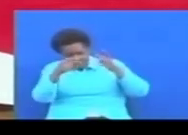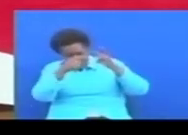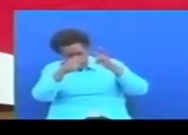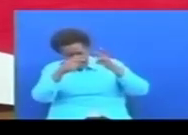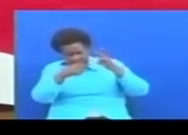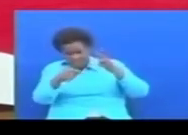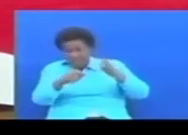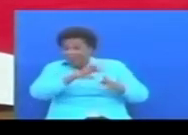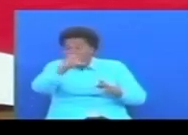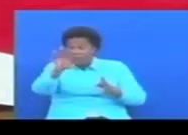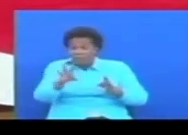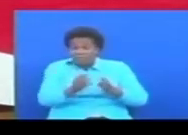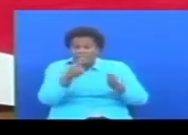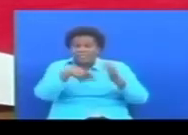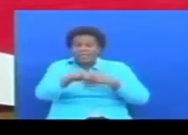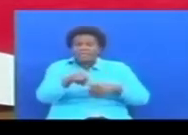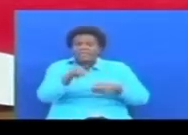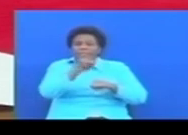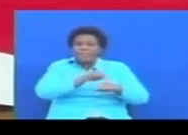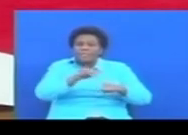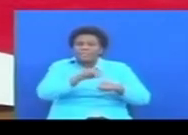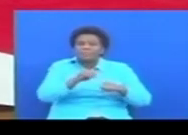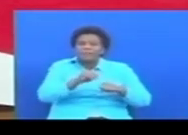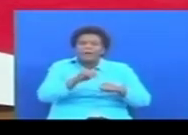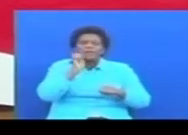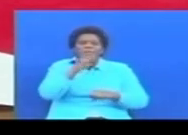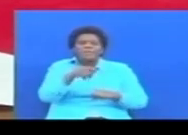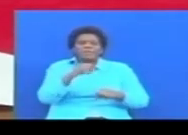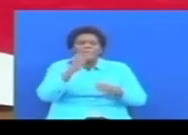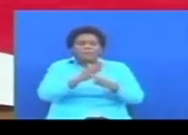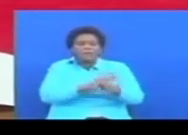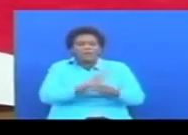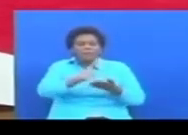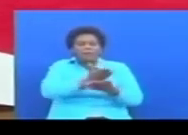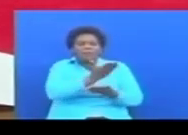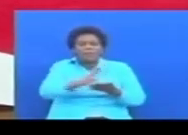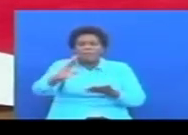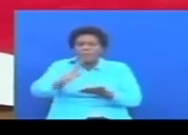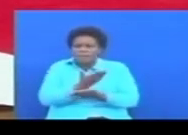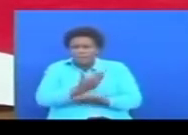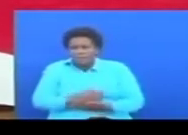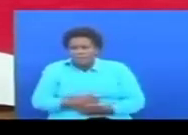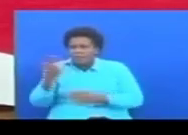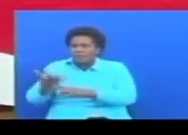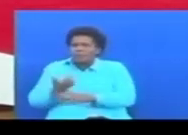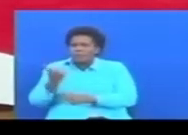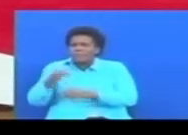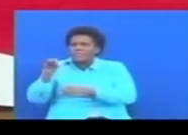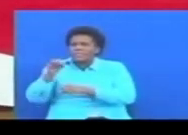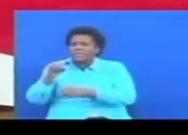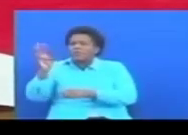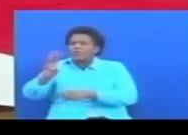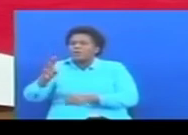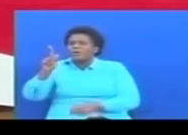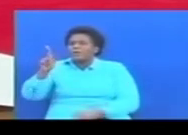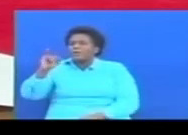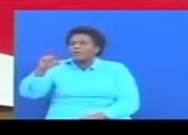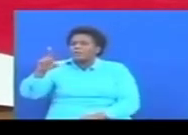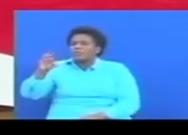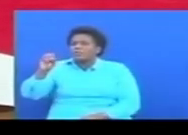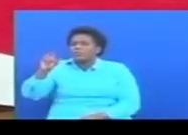ambazo zilikuwa katika halmashauri ya wilaya Iringa kabla ya kugawanyika na kuundwa kwa halmashauri ya wilaya Kilolo. Mradi huo ulikadiriwa kugharimu kiasi cha shilingi